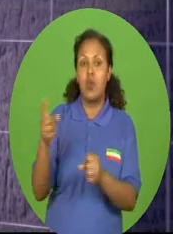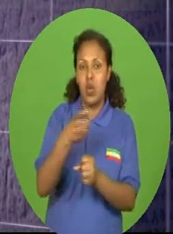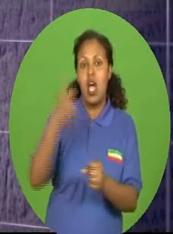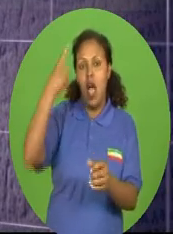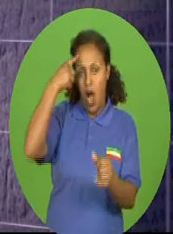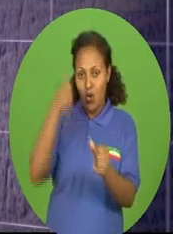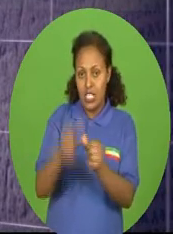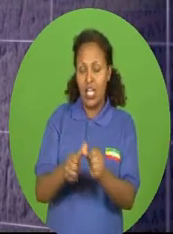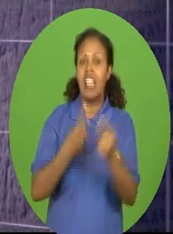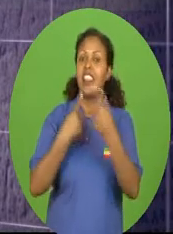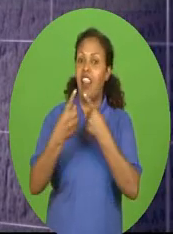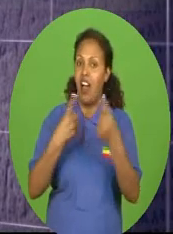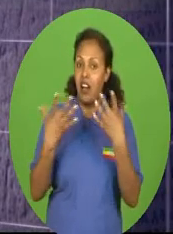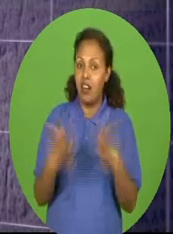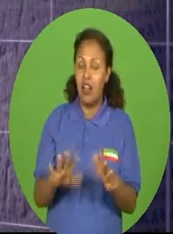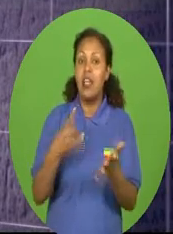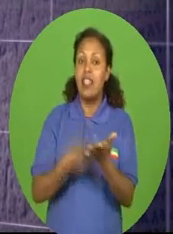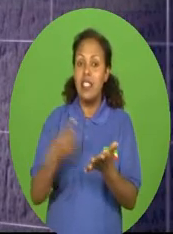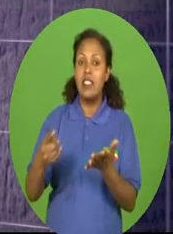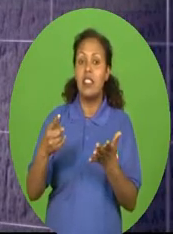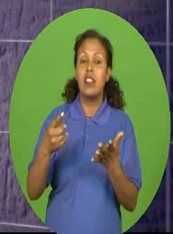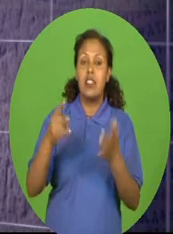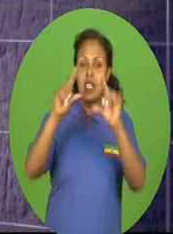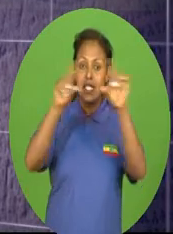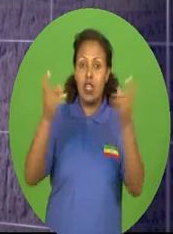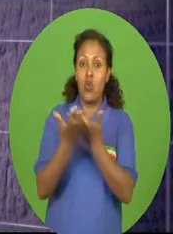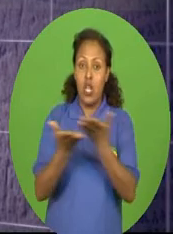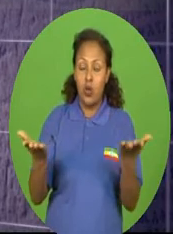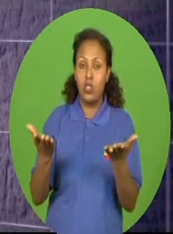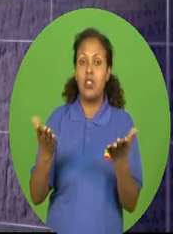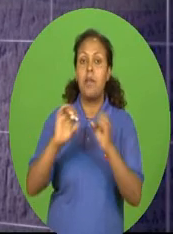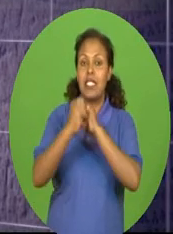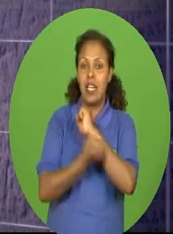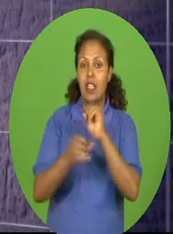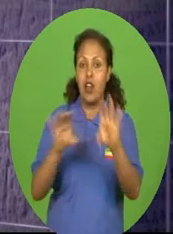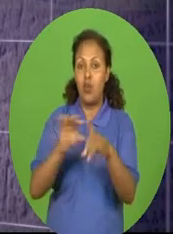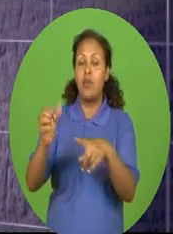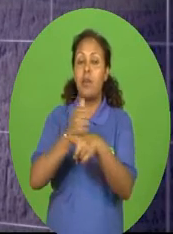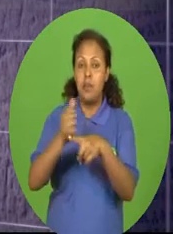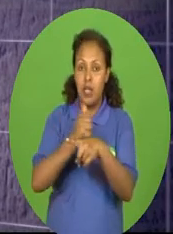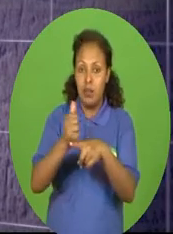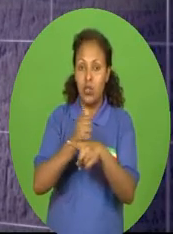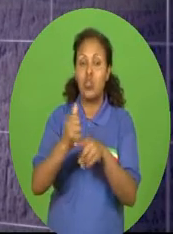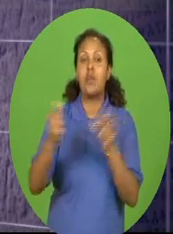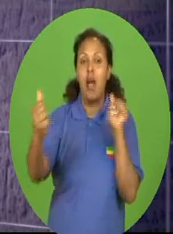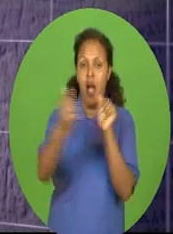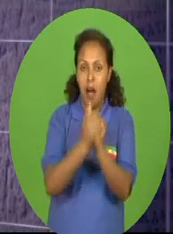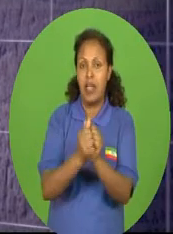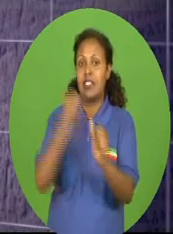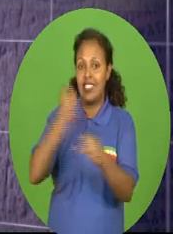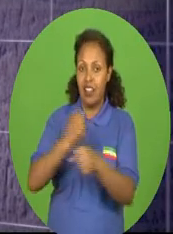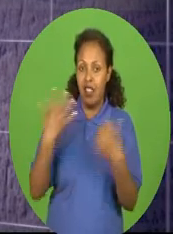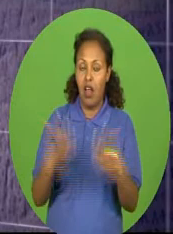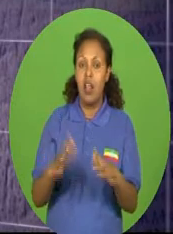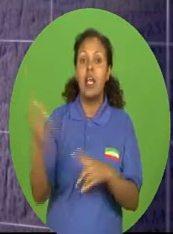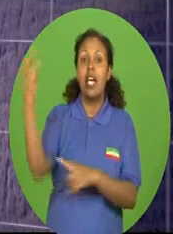እንደሆነ አውስተን ተነጋግረናል። እነዚህን ርዕሰ ጉዳዮች መሰረት ያደረጉ የመልመጃ ሙከራዎችንም አብረን